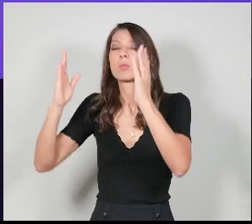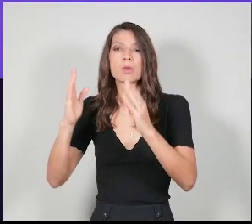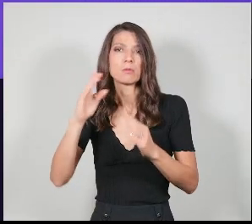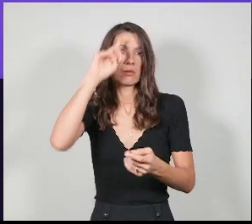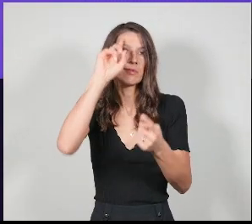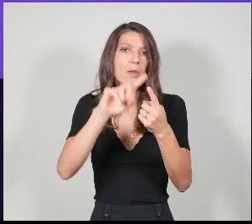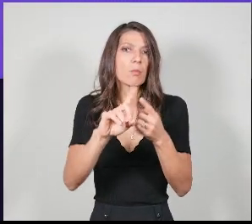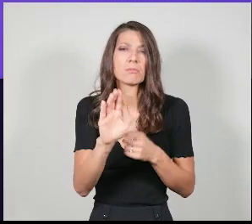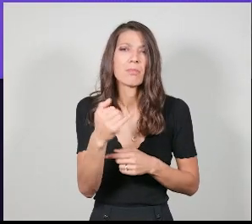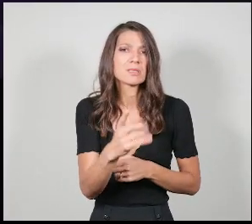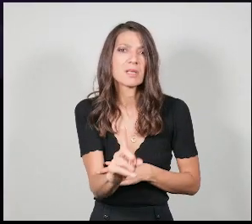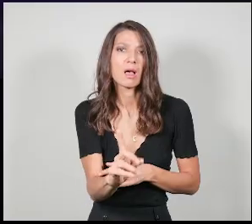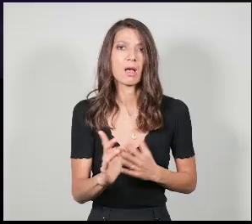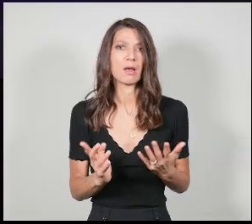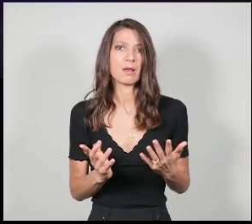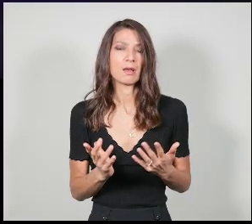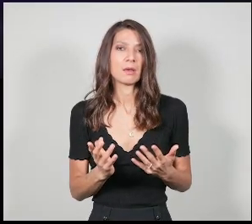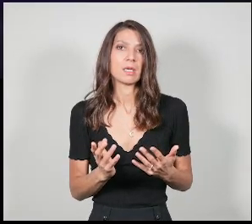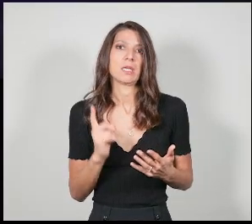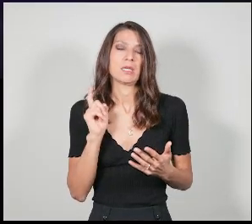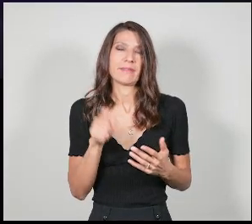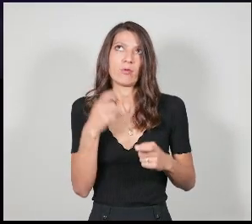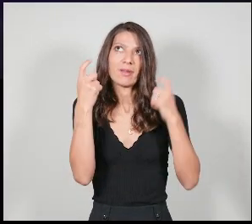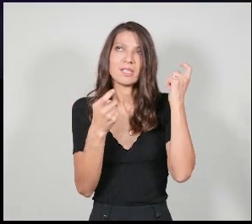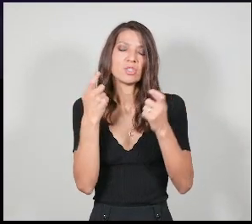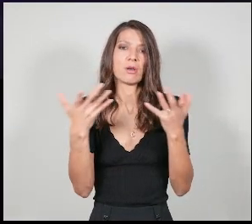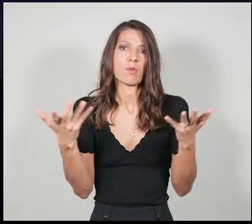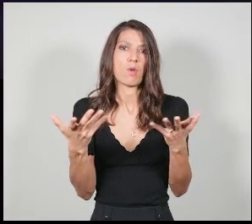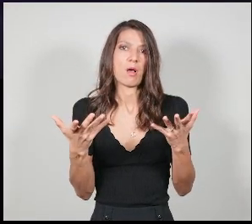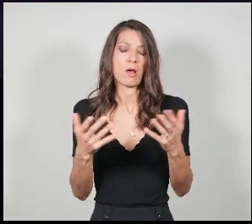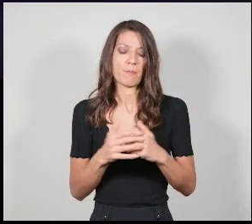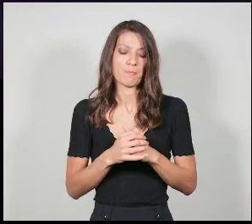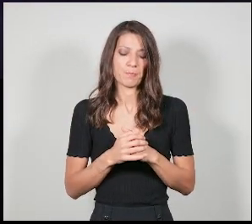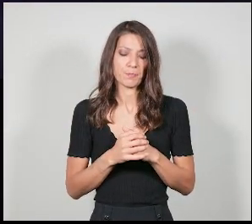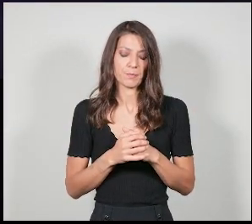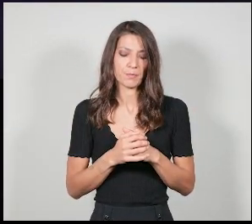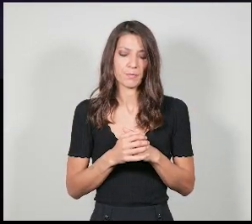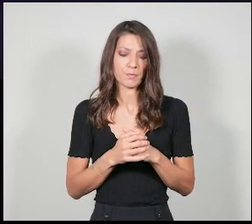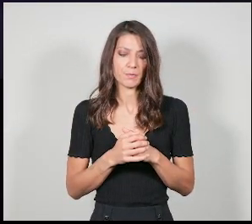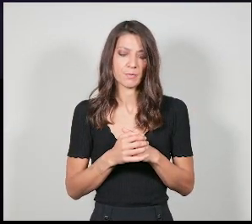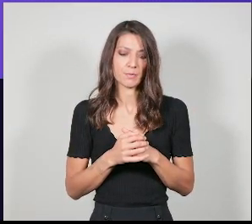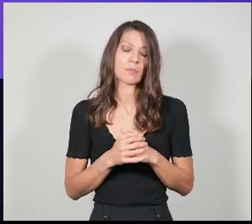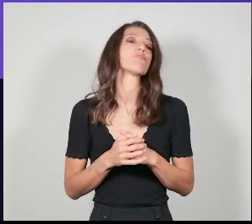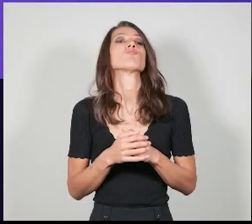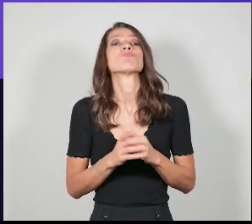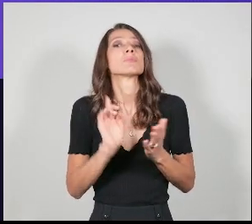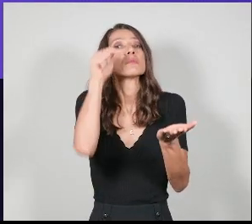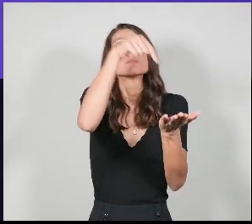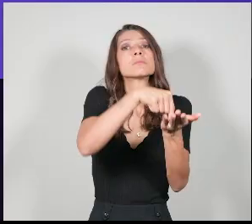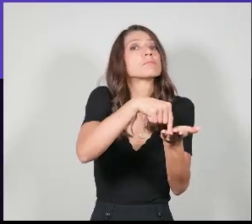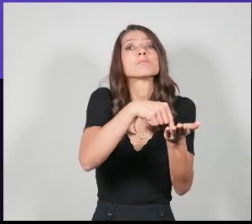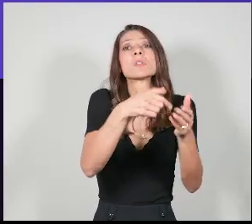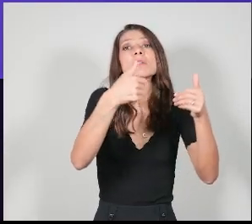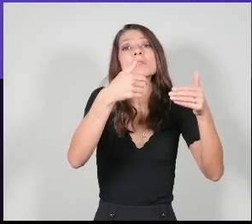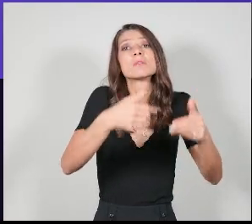sujet. Le sujet, c'est de dire effectivement, quel que soit le lieu où l'on vit, parce qu'on a